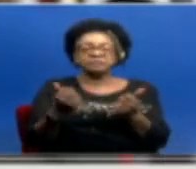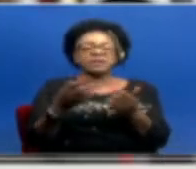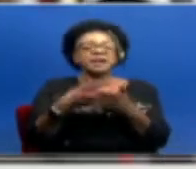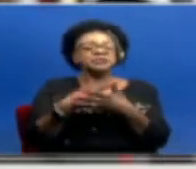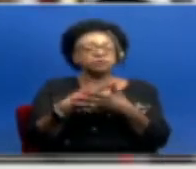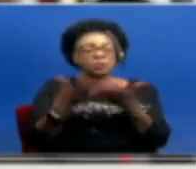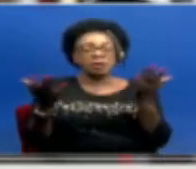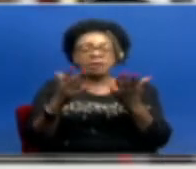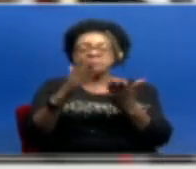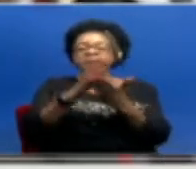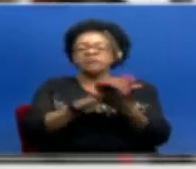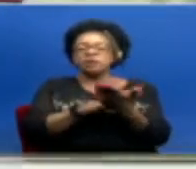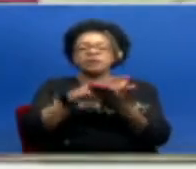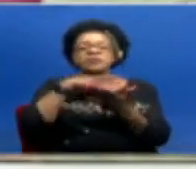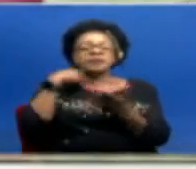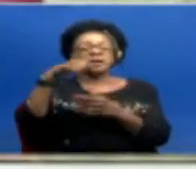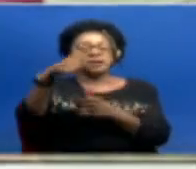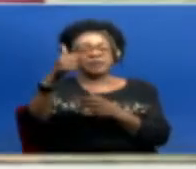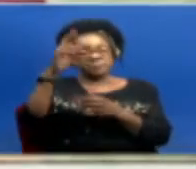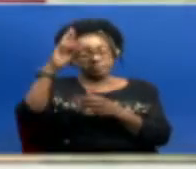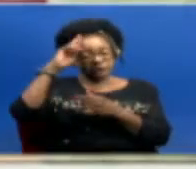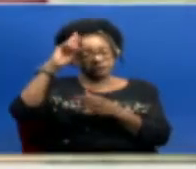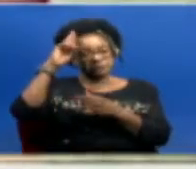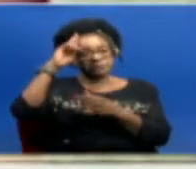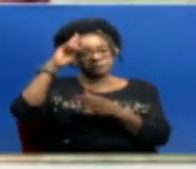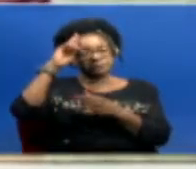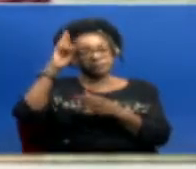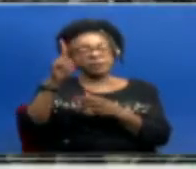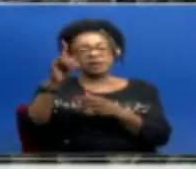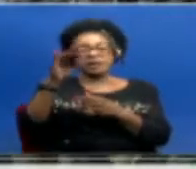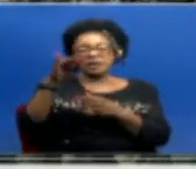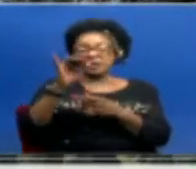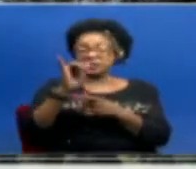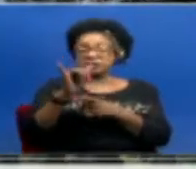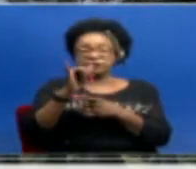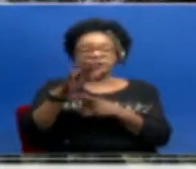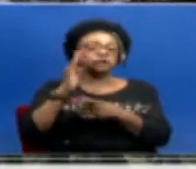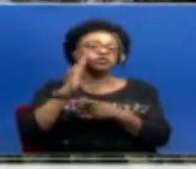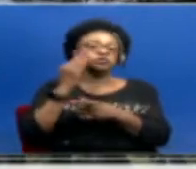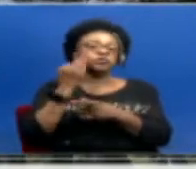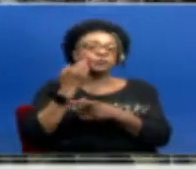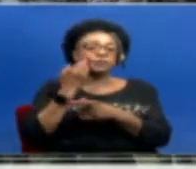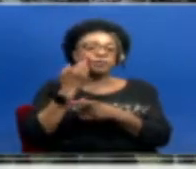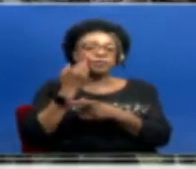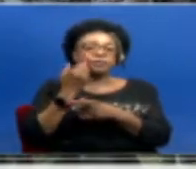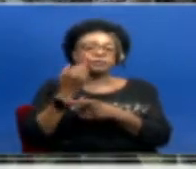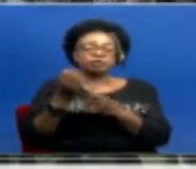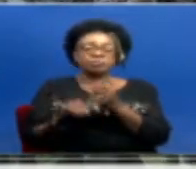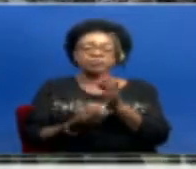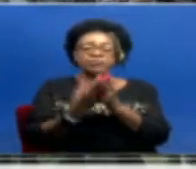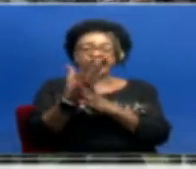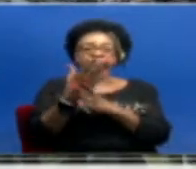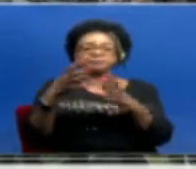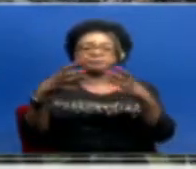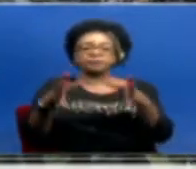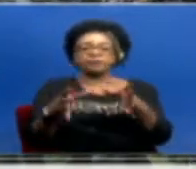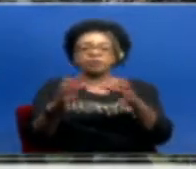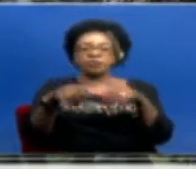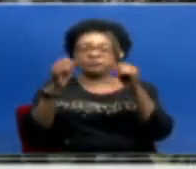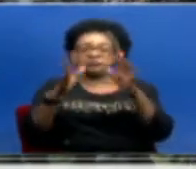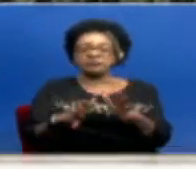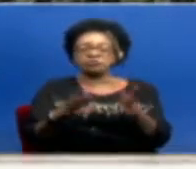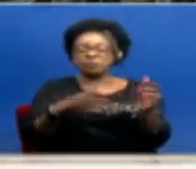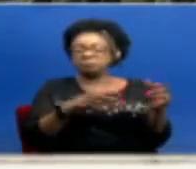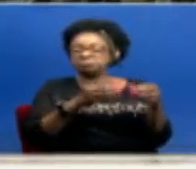kabla hajaangamiza askari wetu. Kindiki alikuwa mulango Isiolo kaskazini kuzindua kambi ya maafisa wa kupambana na wizi